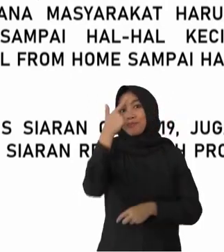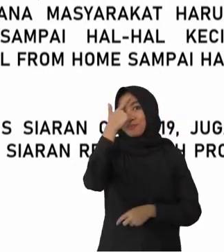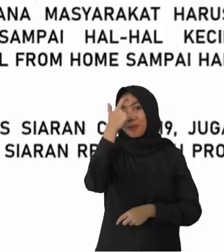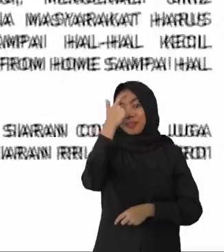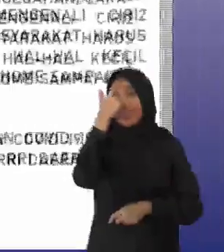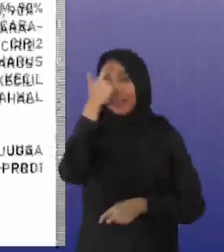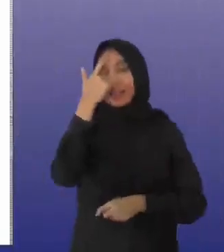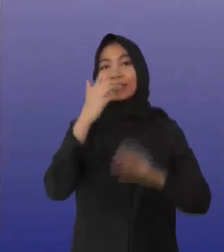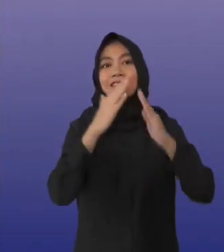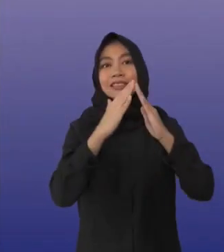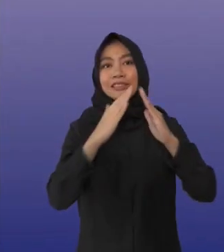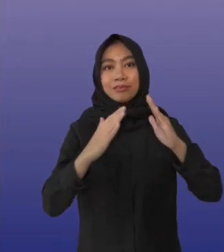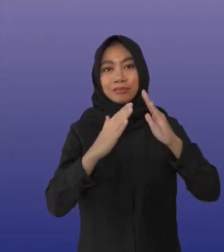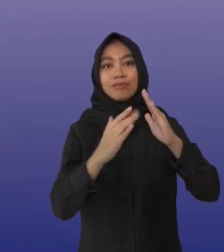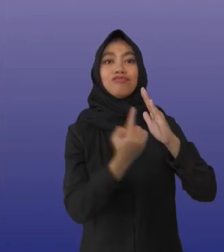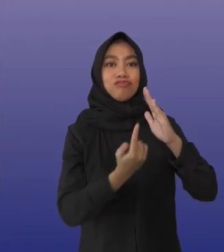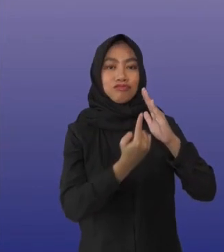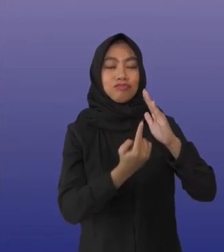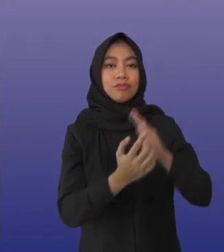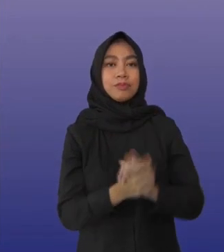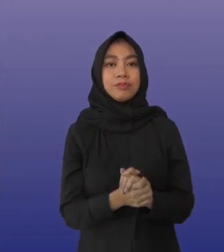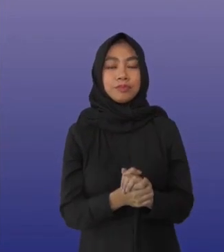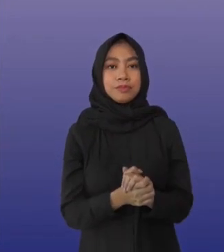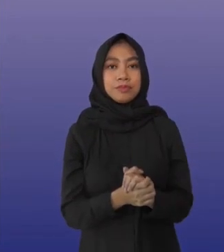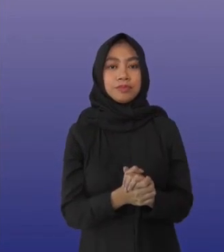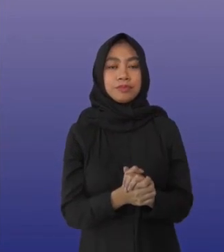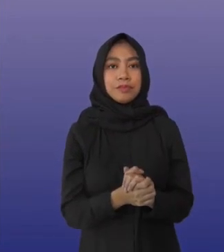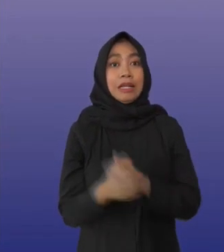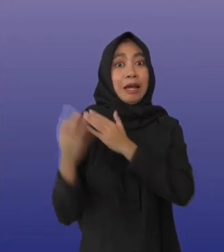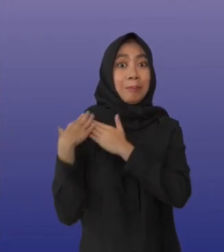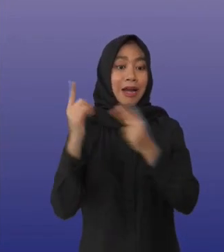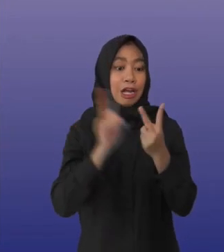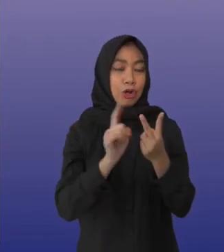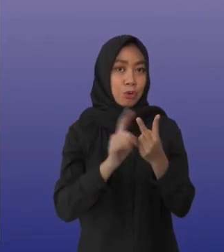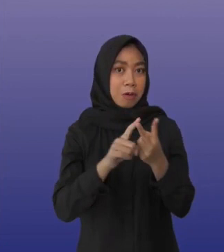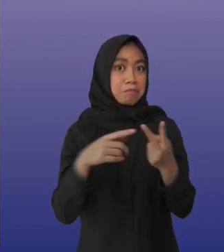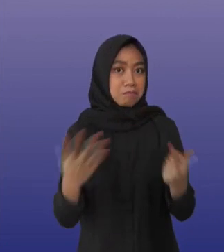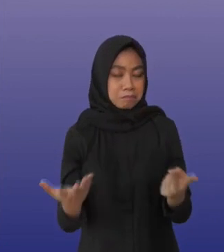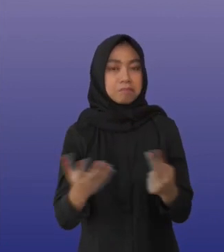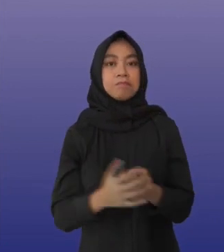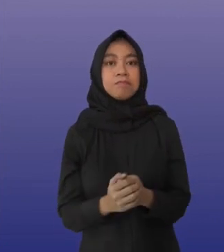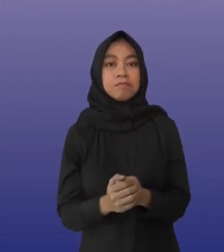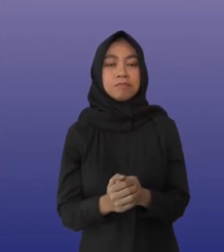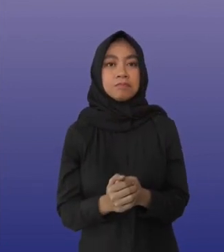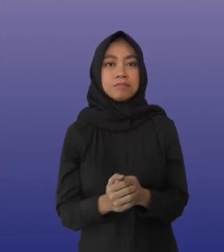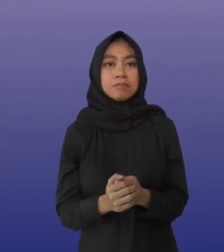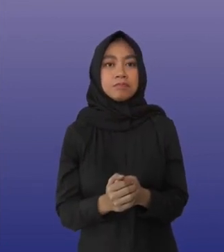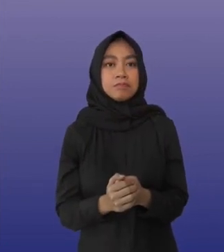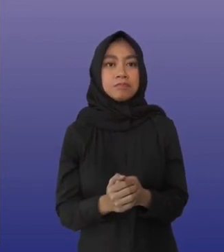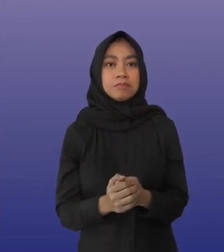di Perdua. Kemudian yang kedua, RRI juga melakukan improvement terhadap program